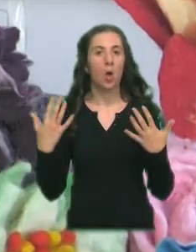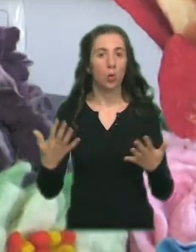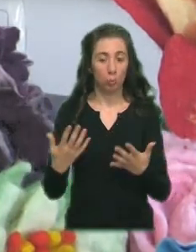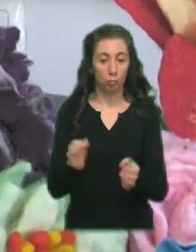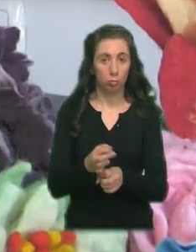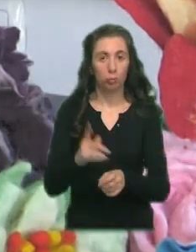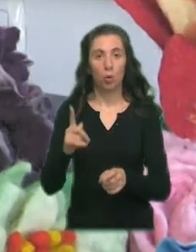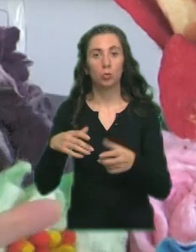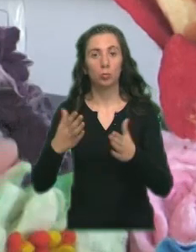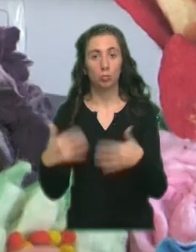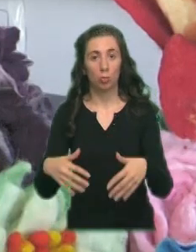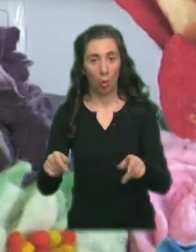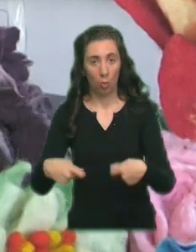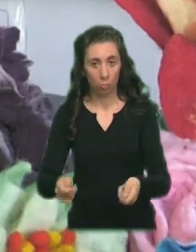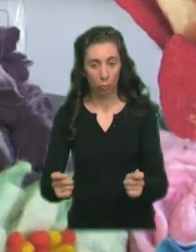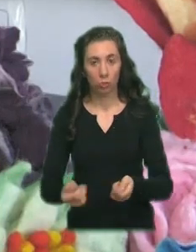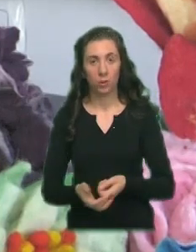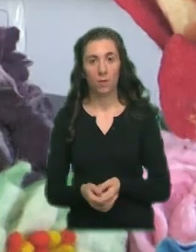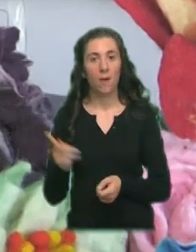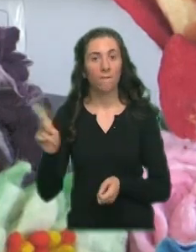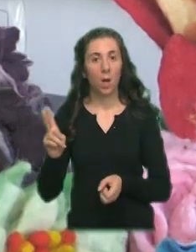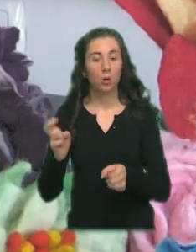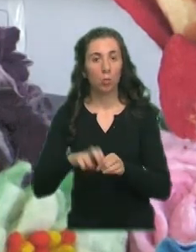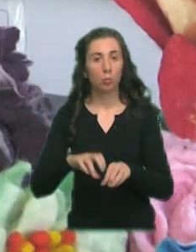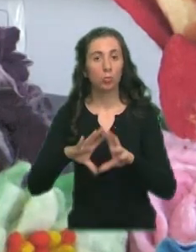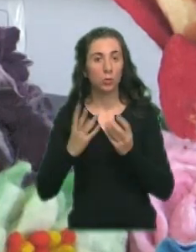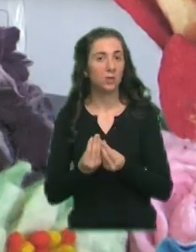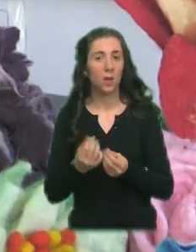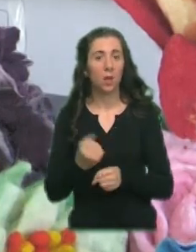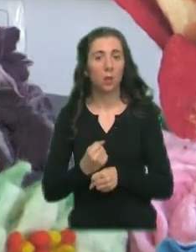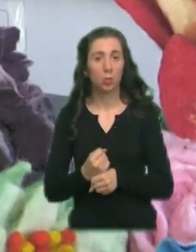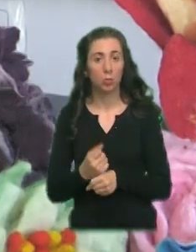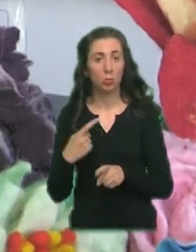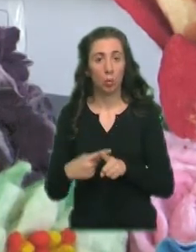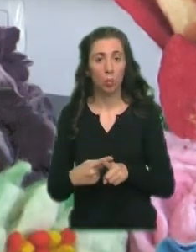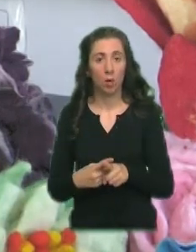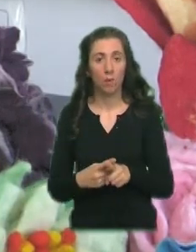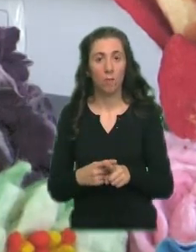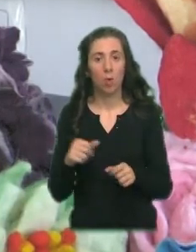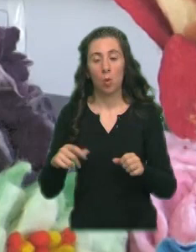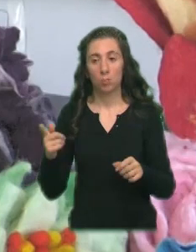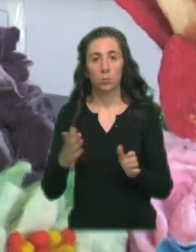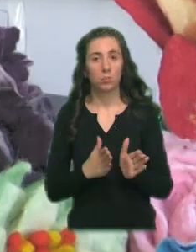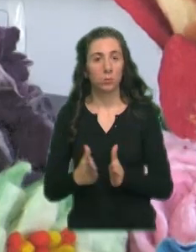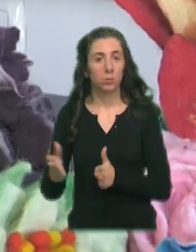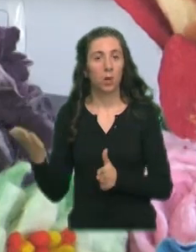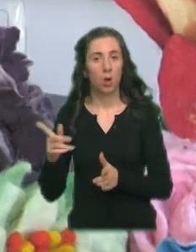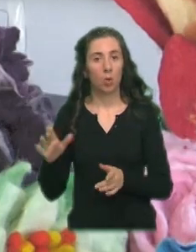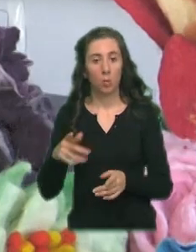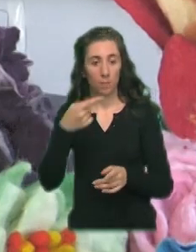drugoj. Upravo je danas preskočio odlazak na, na naš vrt, a inače je ispretan vrtlar k